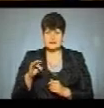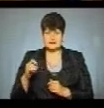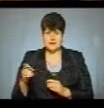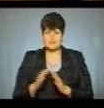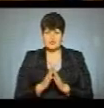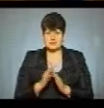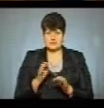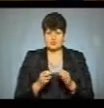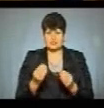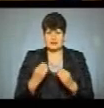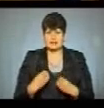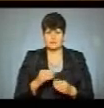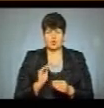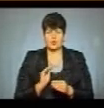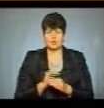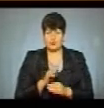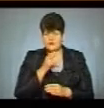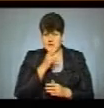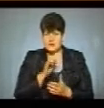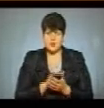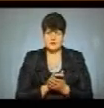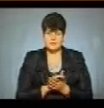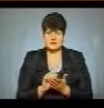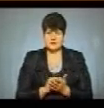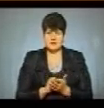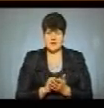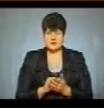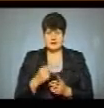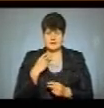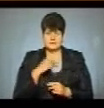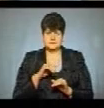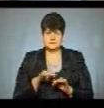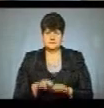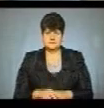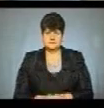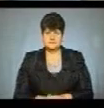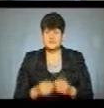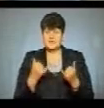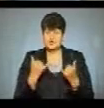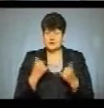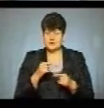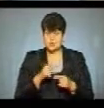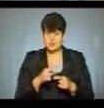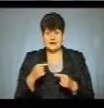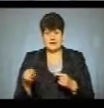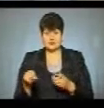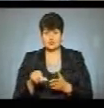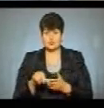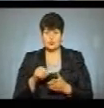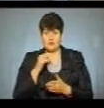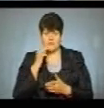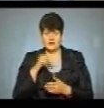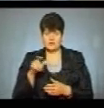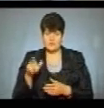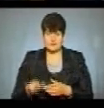просив суд дати йому додатковий час для ознайомлення з матеріалами кримінального провадження. Сьогодні його та іншого обвинуваченого